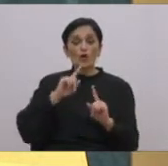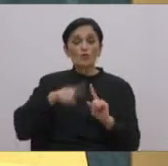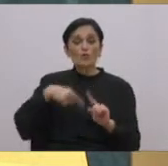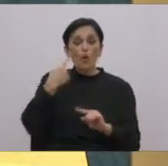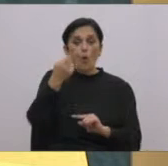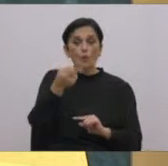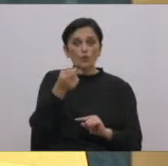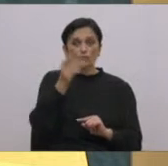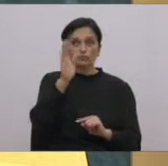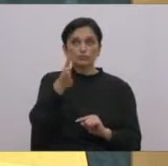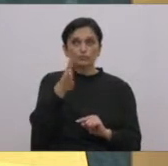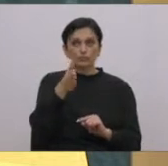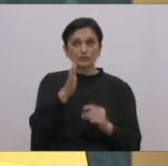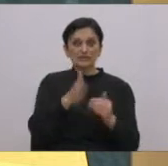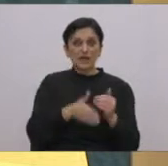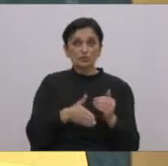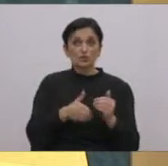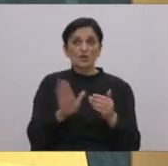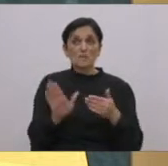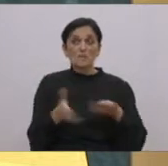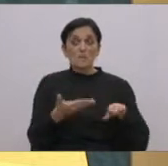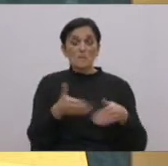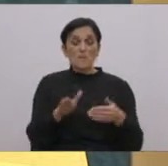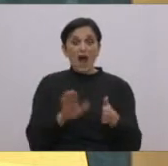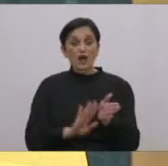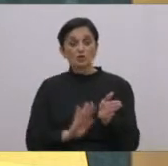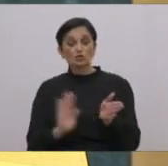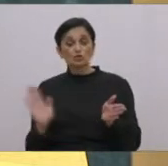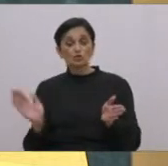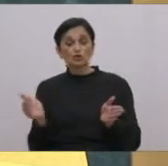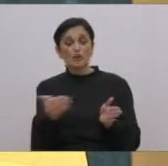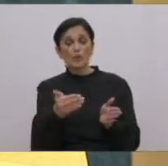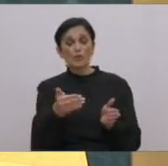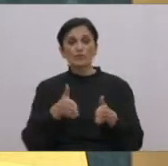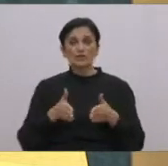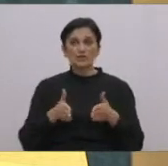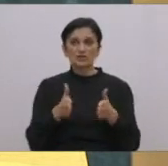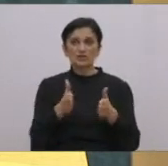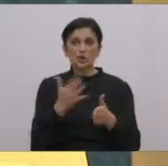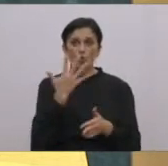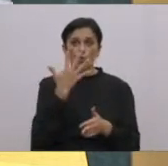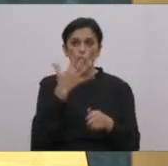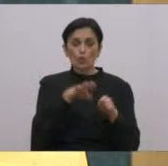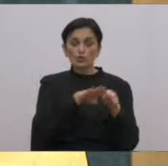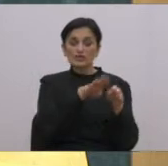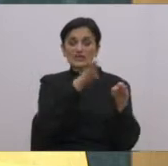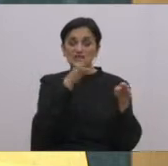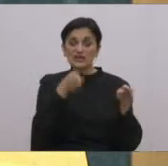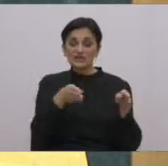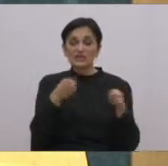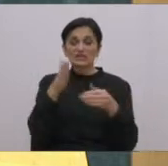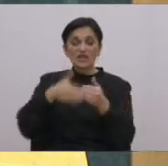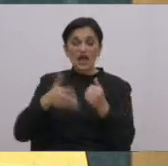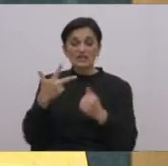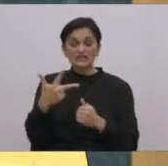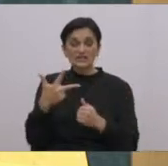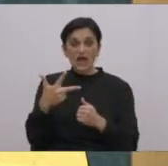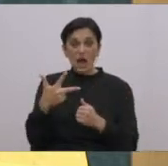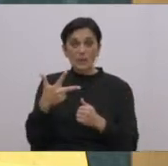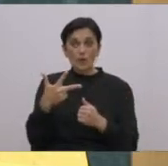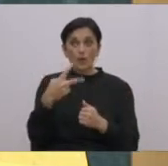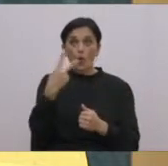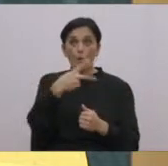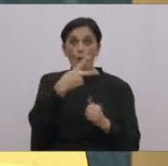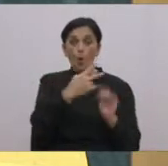იქნება დასრულებული. და ბათუმის შემოვლით გზაზე 5 გვირაბიდან დასრულებულია უკვე 3 გვირაბი,